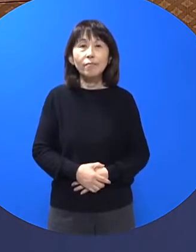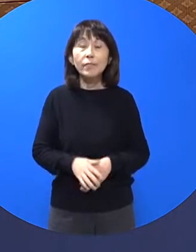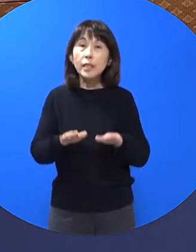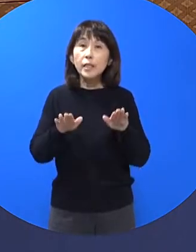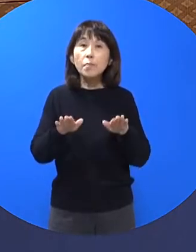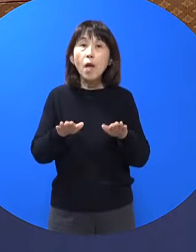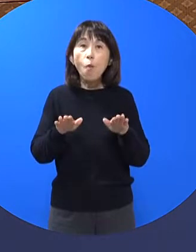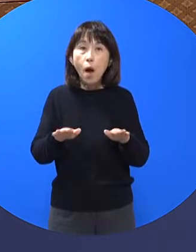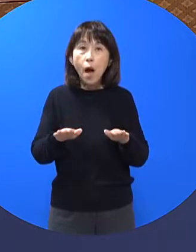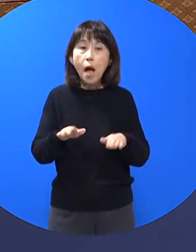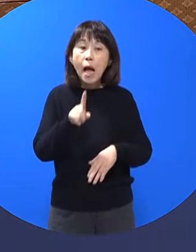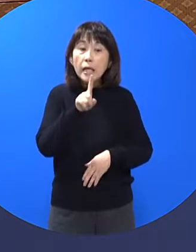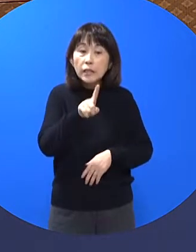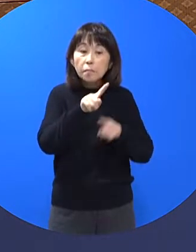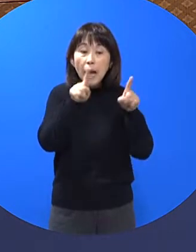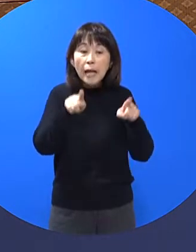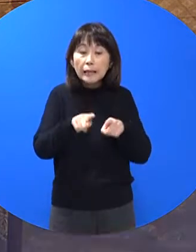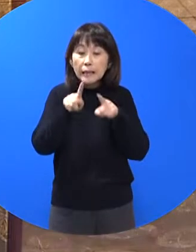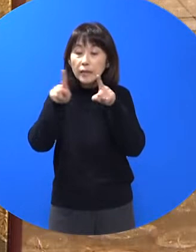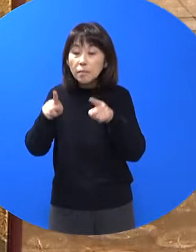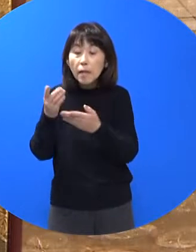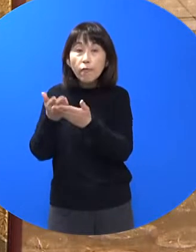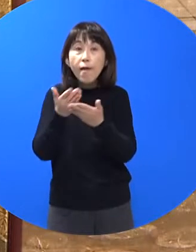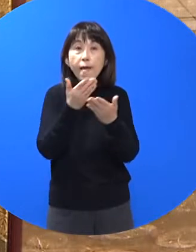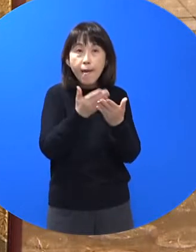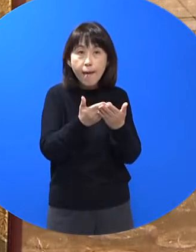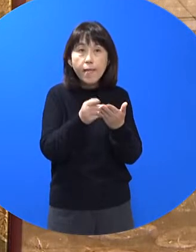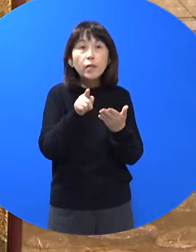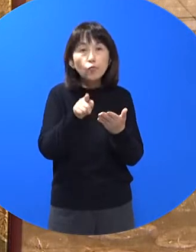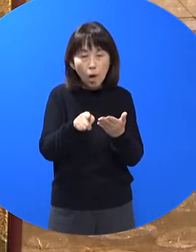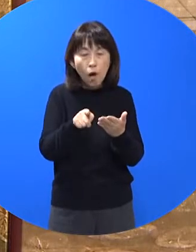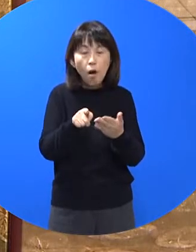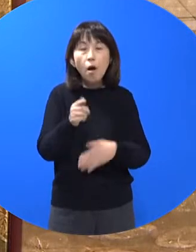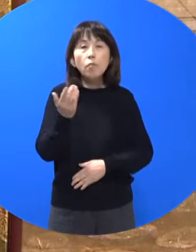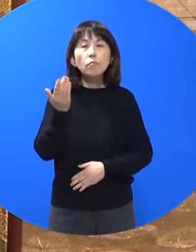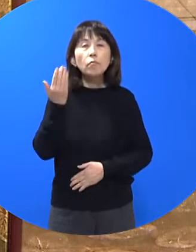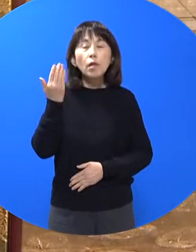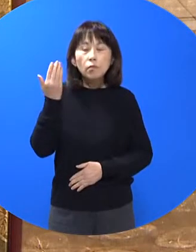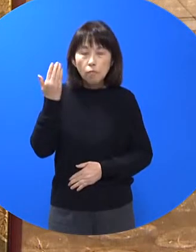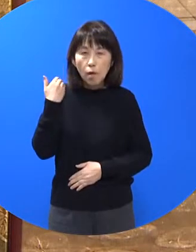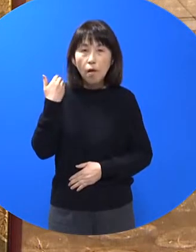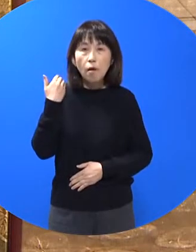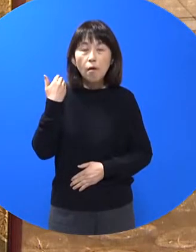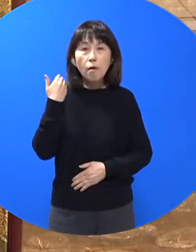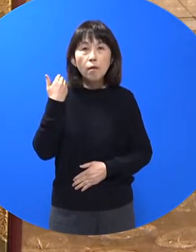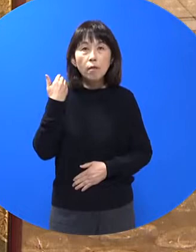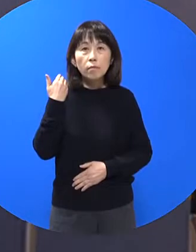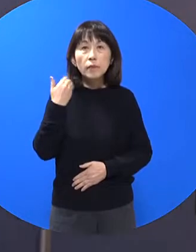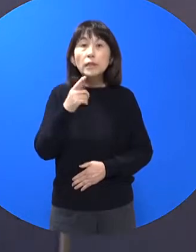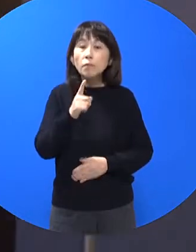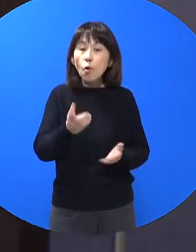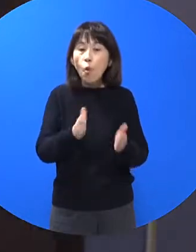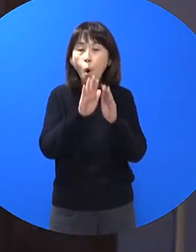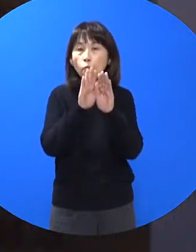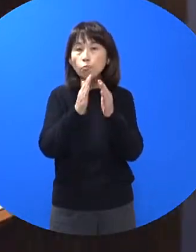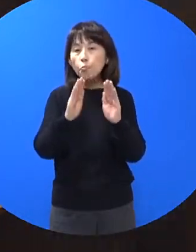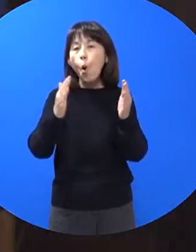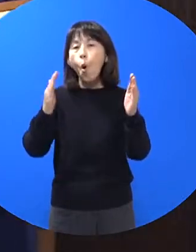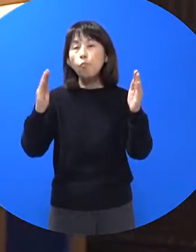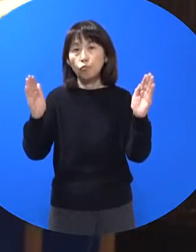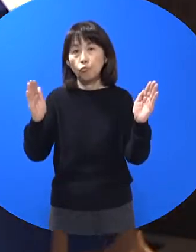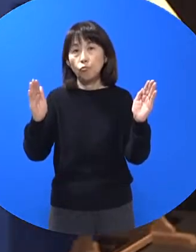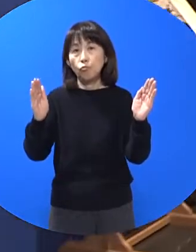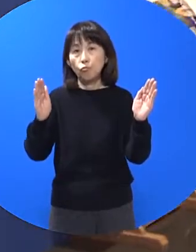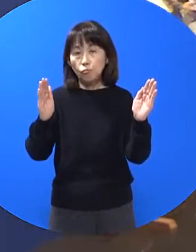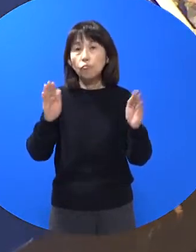現在は1枚ずつの絵画となっている源氏物語絵ですが、制作された当初は一層の屏風で